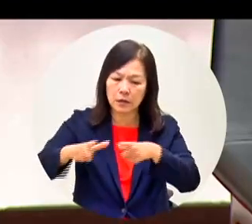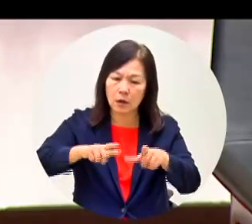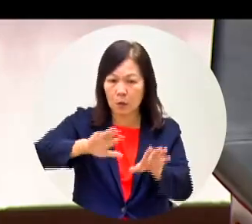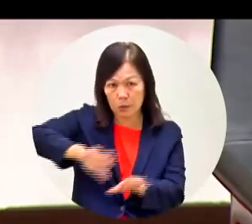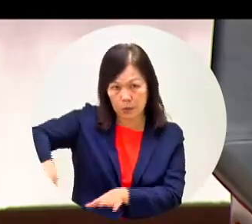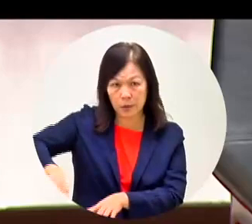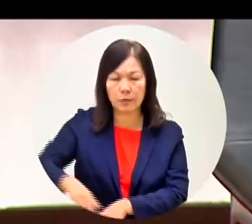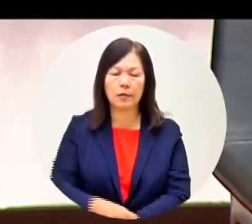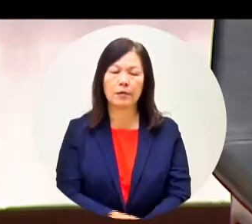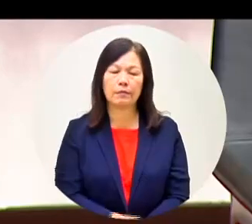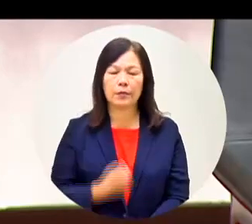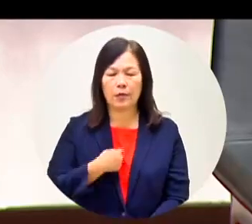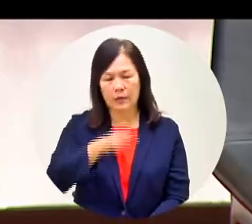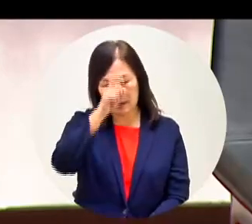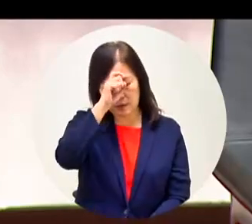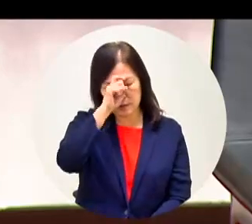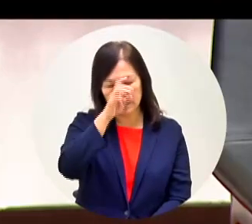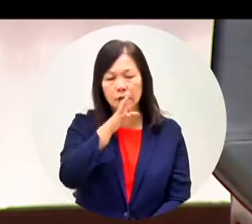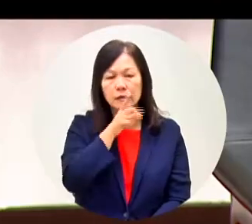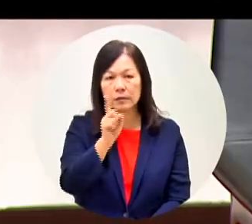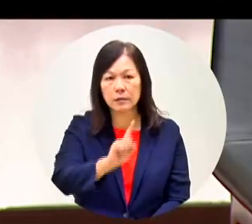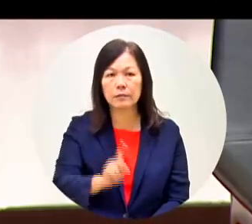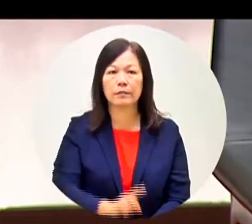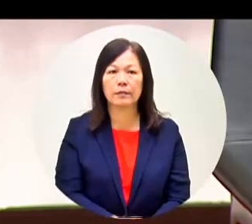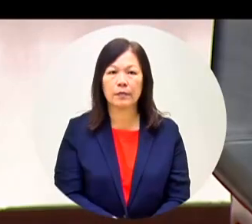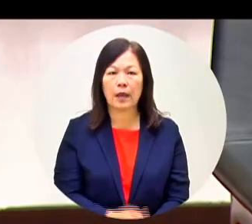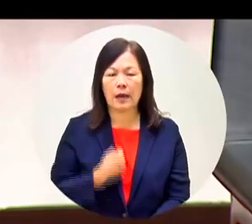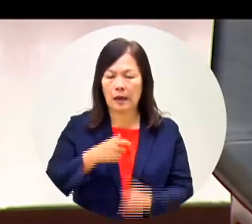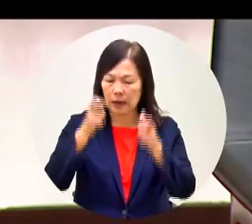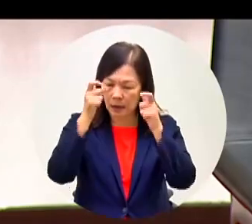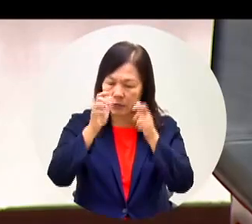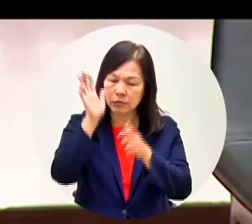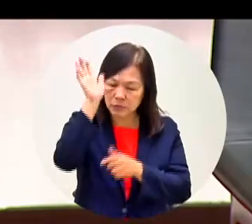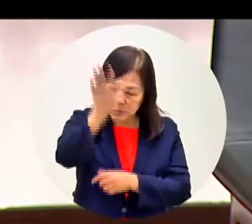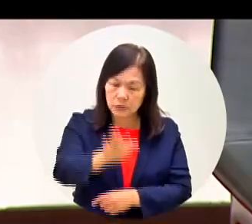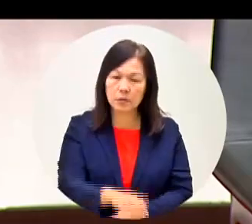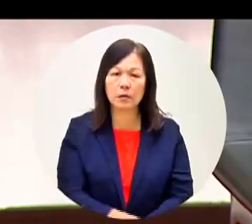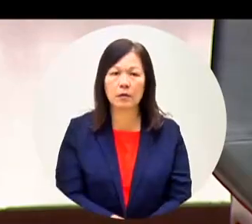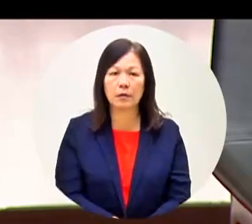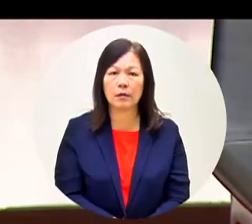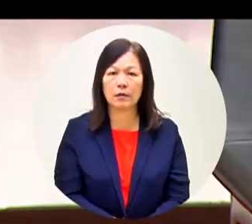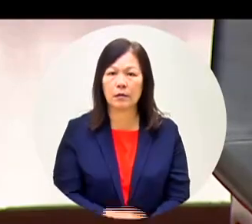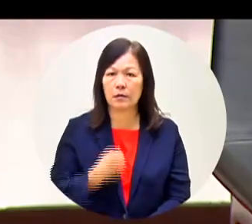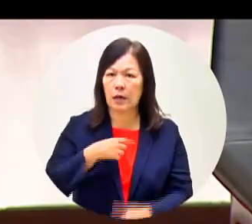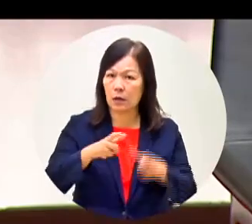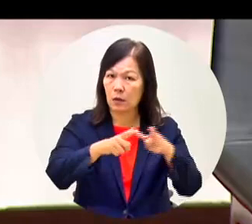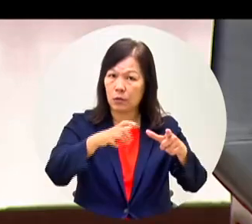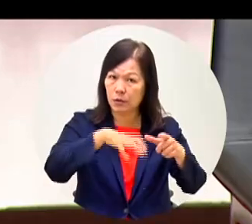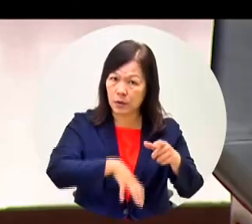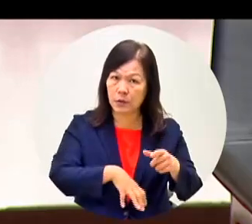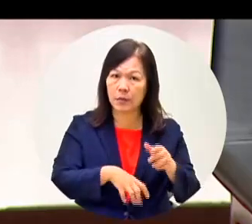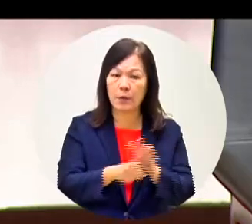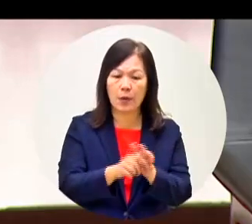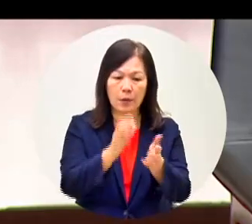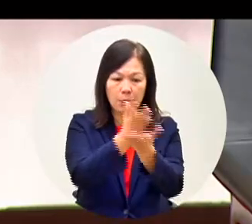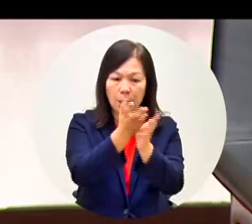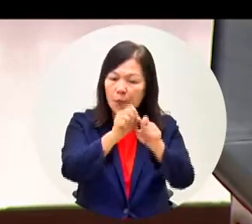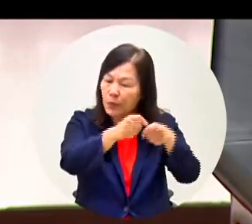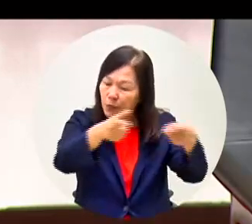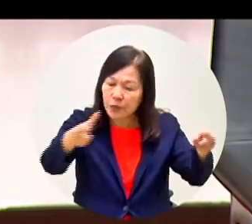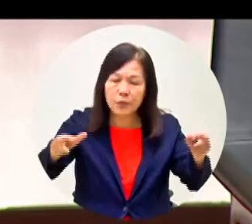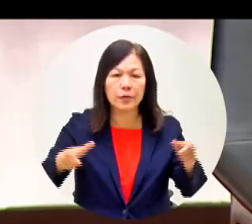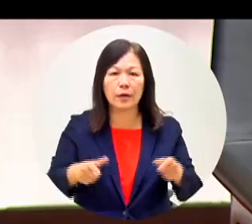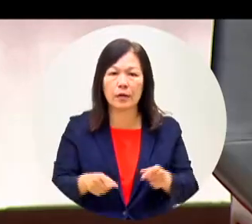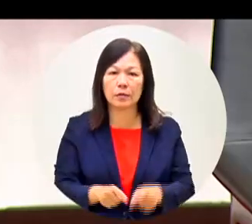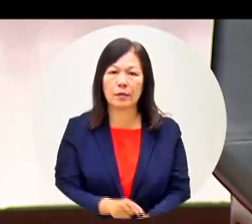望高雄市未来能够在公园内是一个多样化的，因为目前我们高雄市的公园每